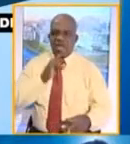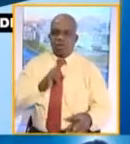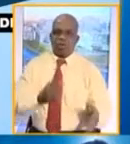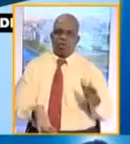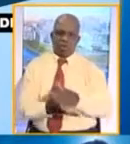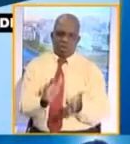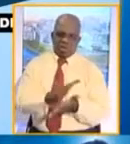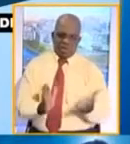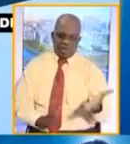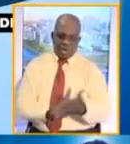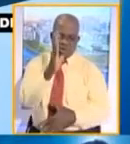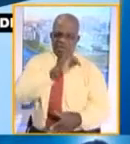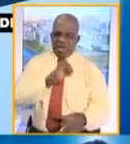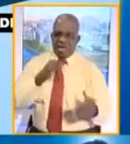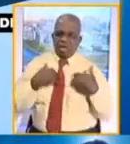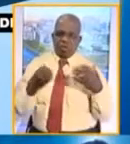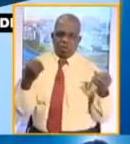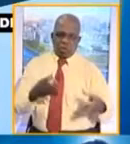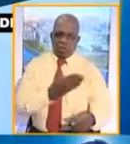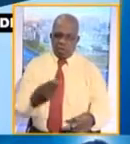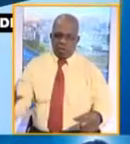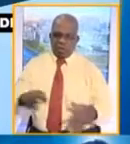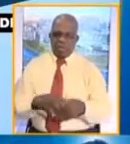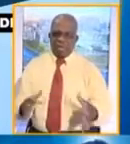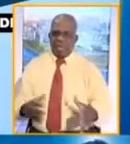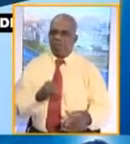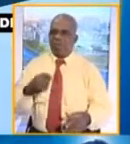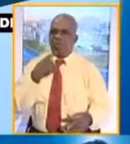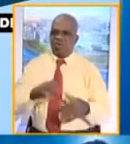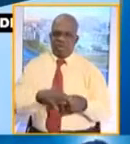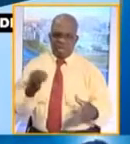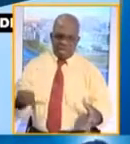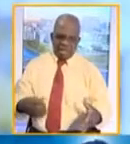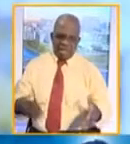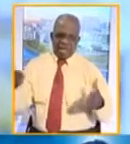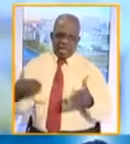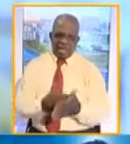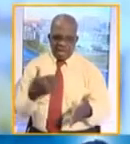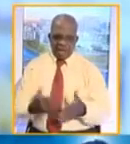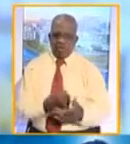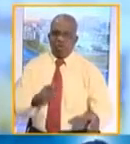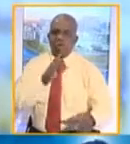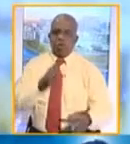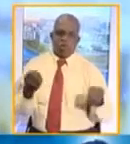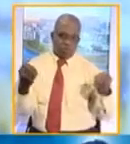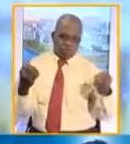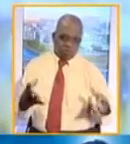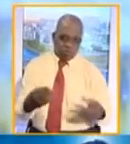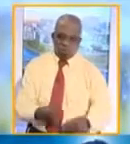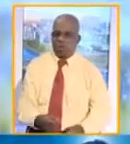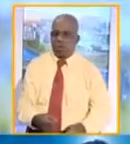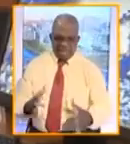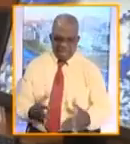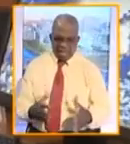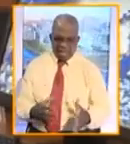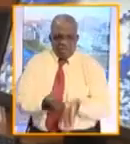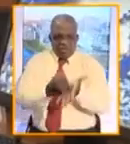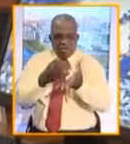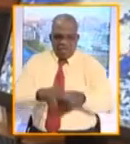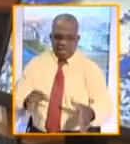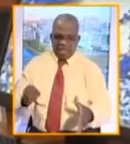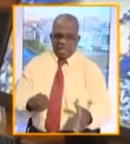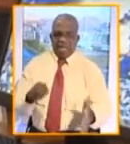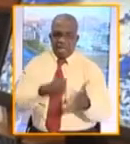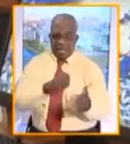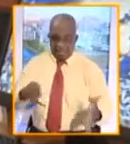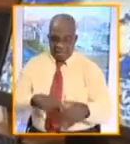qui porte désormais à 3 le nombre de nouveaux véhicules venus renforcer le parc d'ambulances dans la ville de San Pedro. Pour la ville